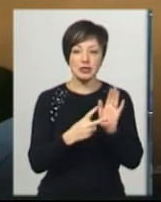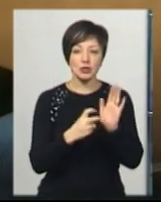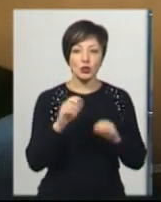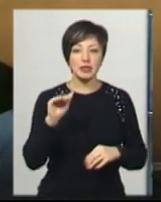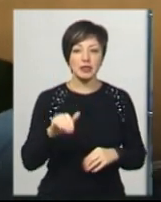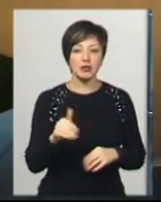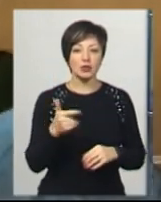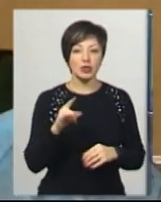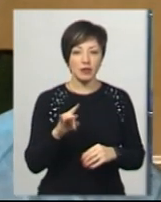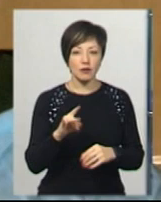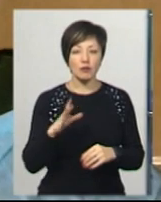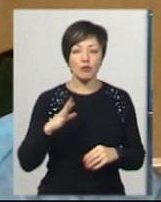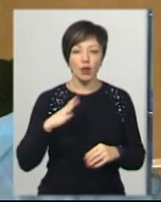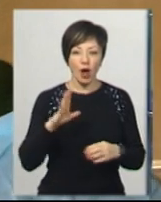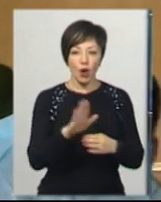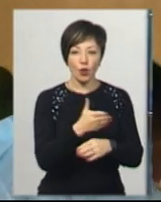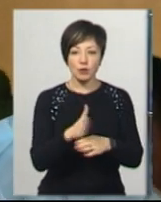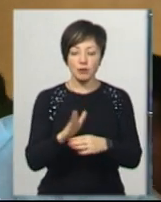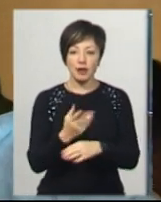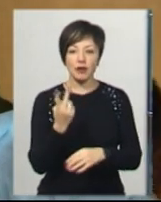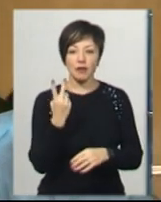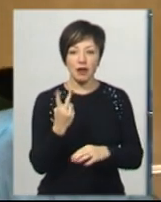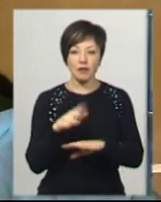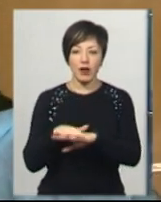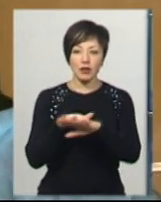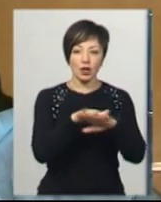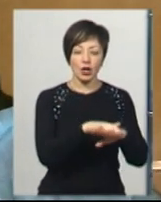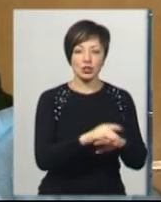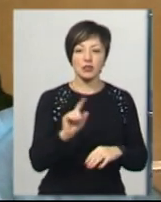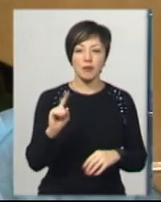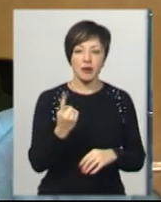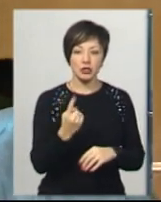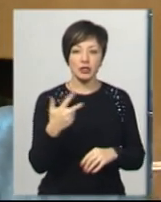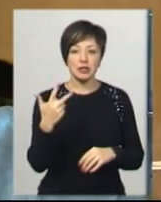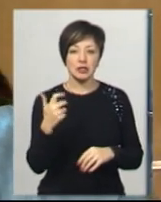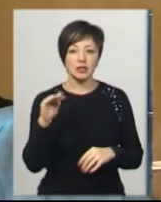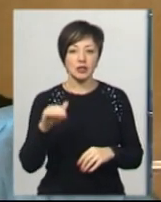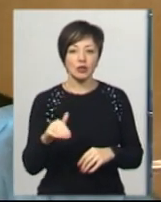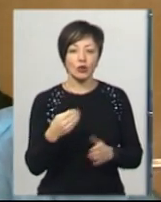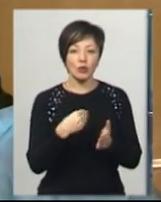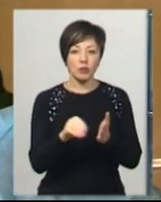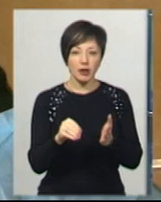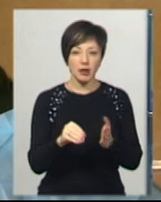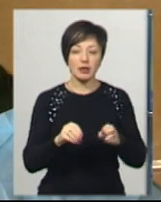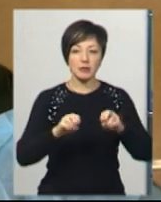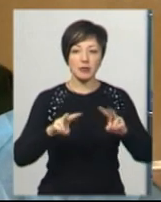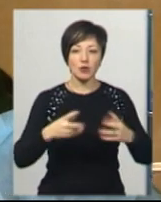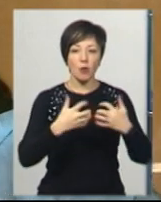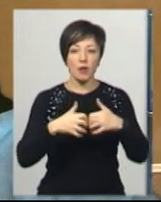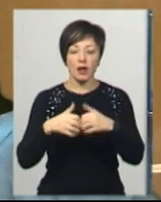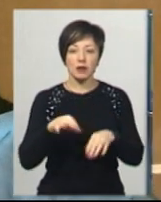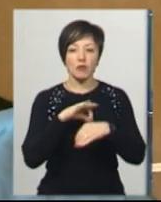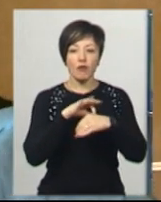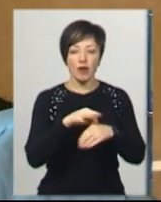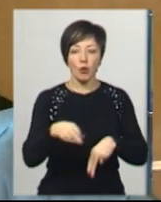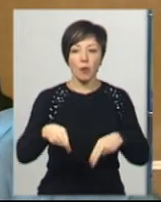тисяч гривень, була розбита на 2 транші. За перший транш, за 300 тисяч, ми купили ендовідеообладнання для